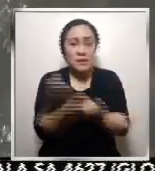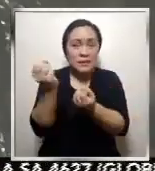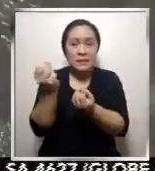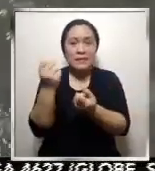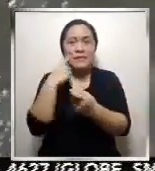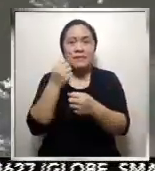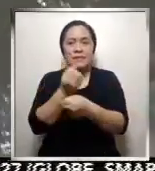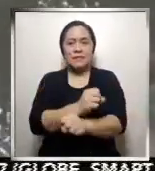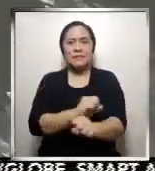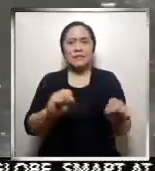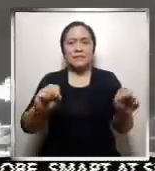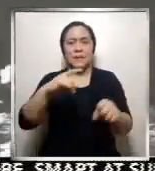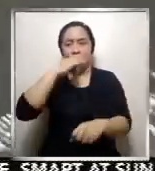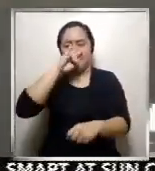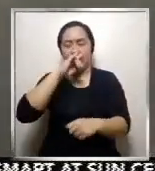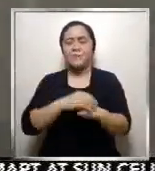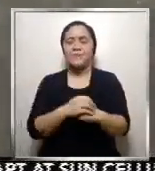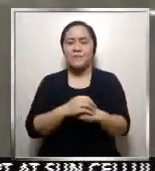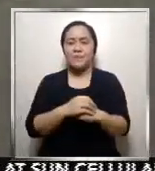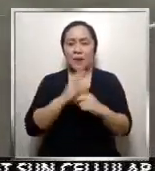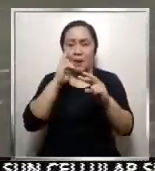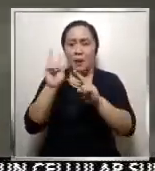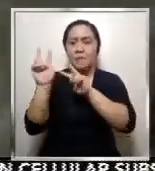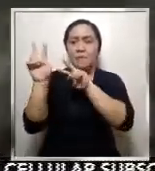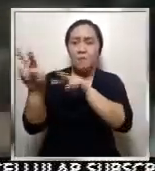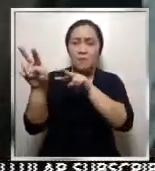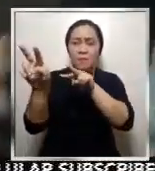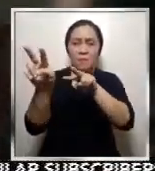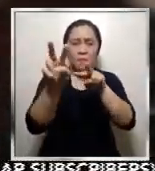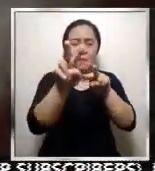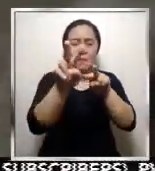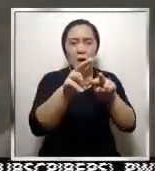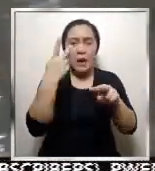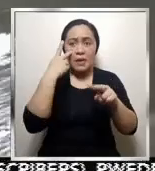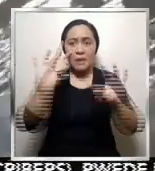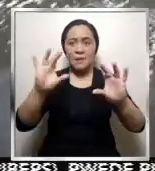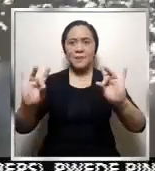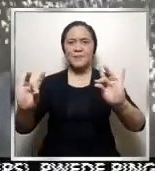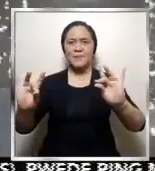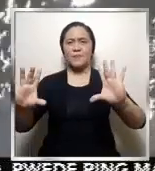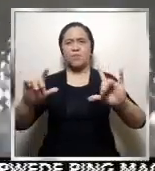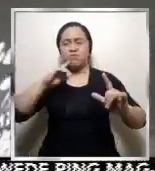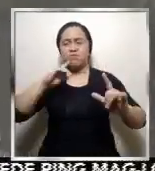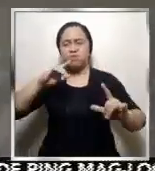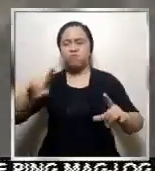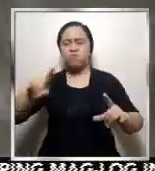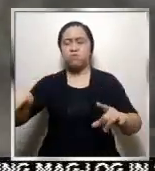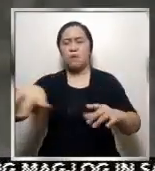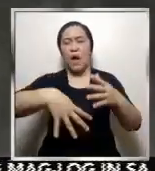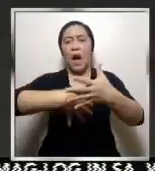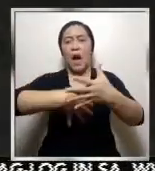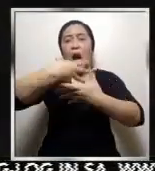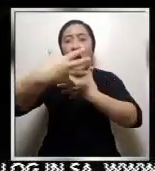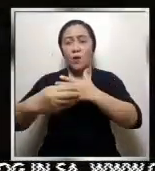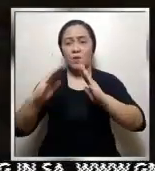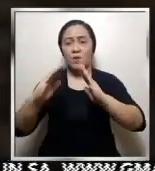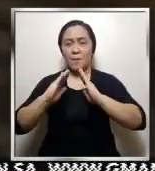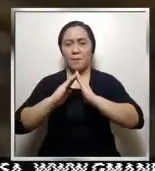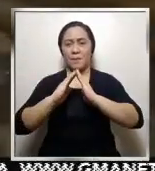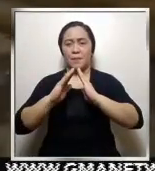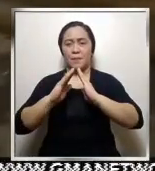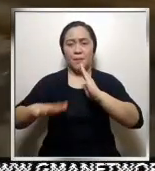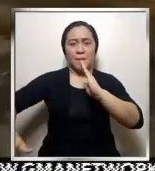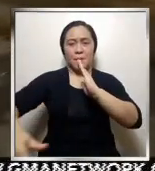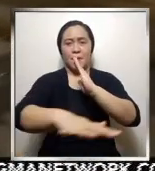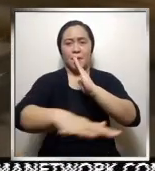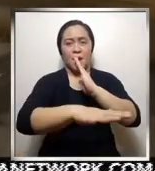Nang tanawin nila mula sa pinto, may makapal ng putik na tumatambak sa labas ng kanilang bahay. Matapos ang ulan, makapal